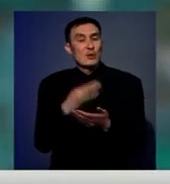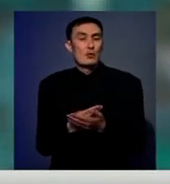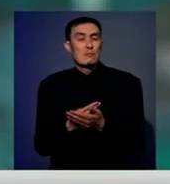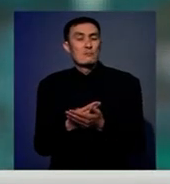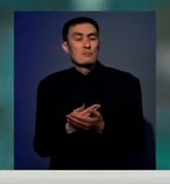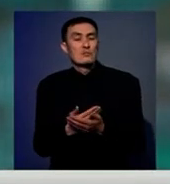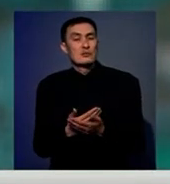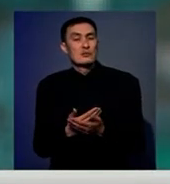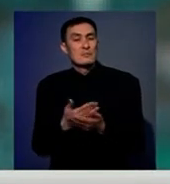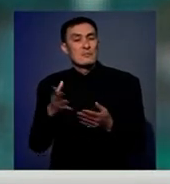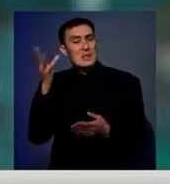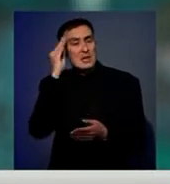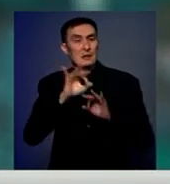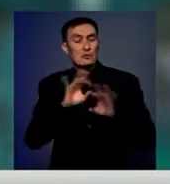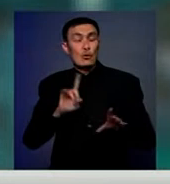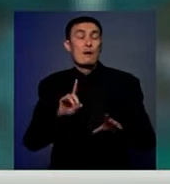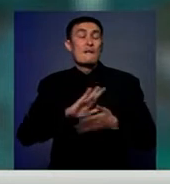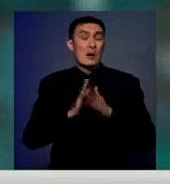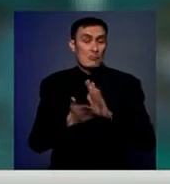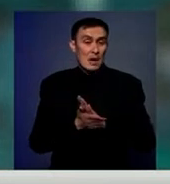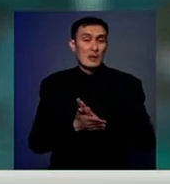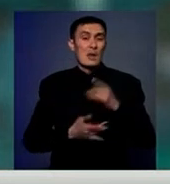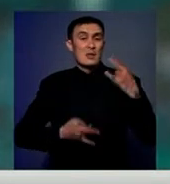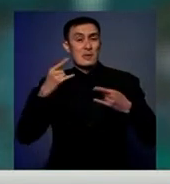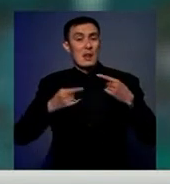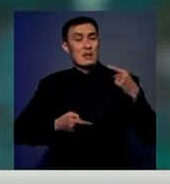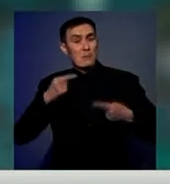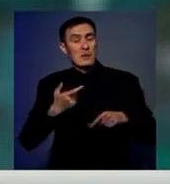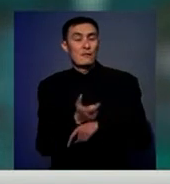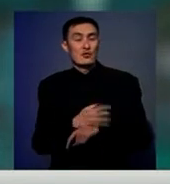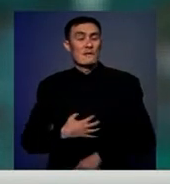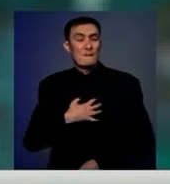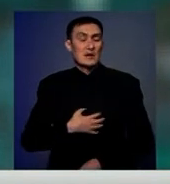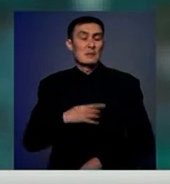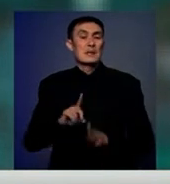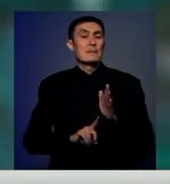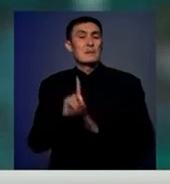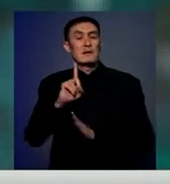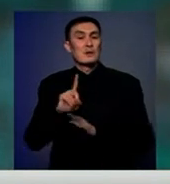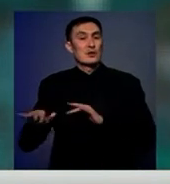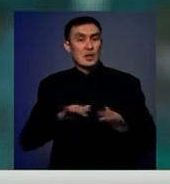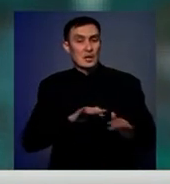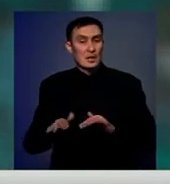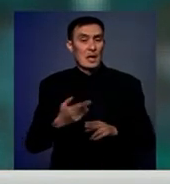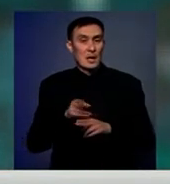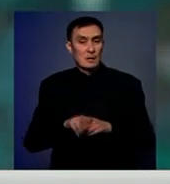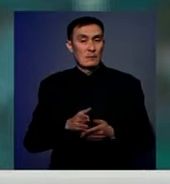позиции. Тем не менее, сам формат теледебатов, он очень важен. Это первый шаг.